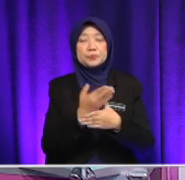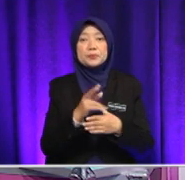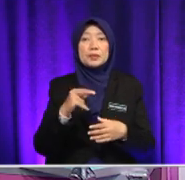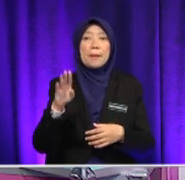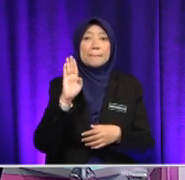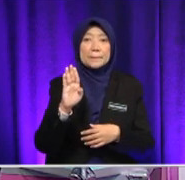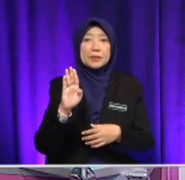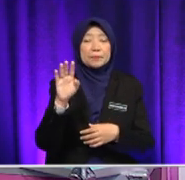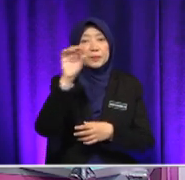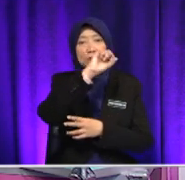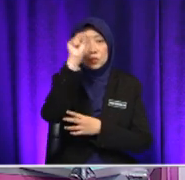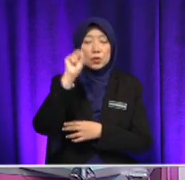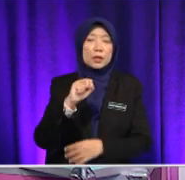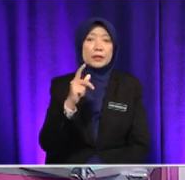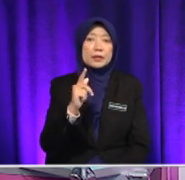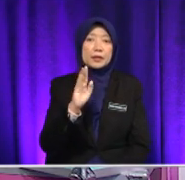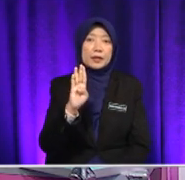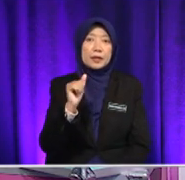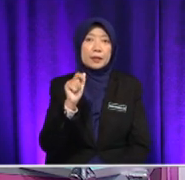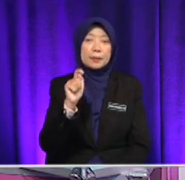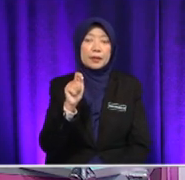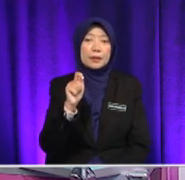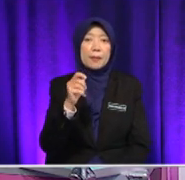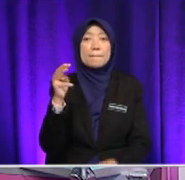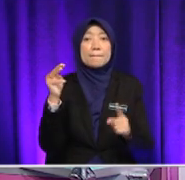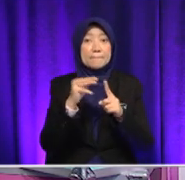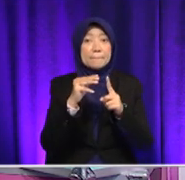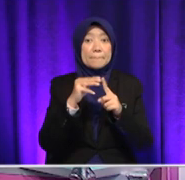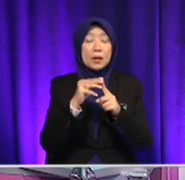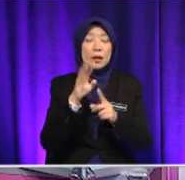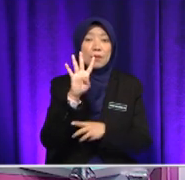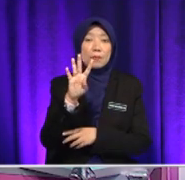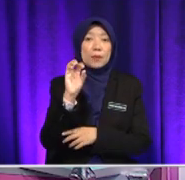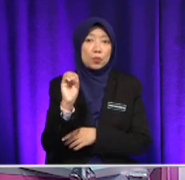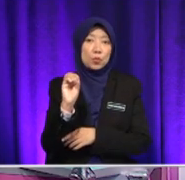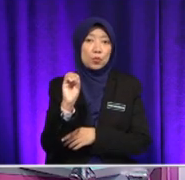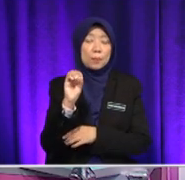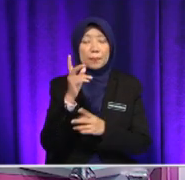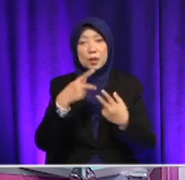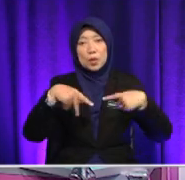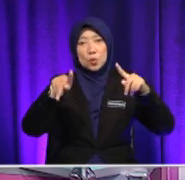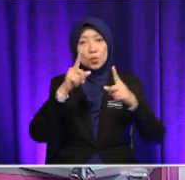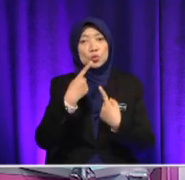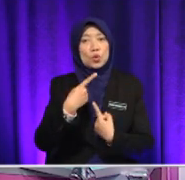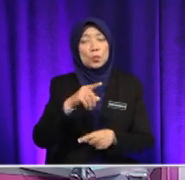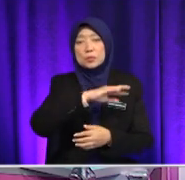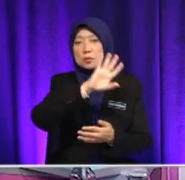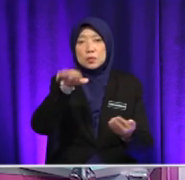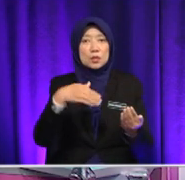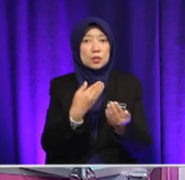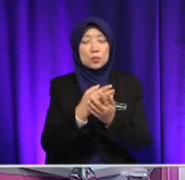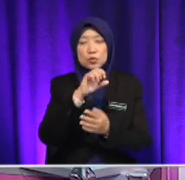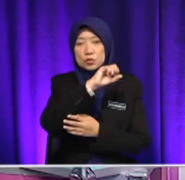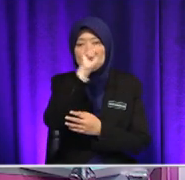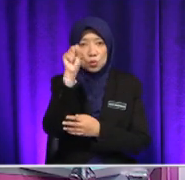soal yang hebat ya Oke ini adalah 40 maka perlu jawab semua soal dan masa yang dikarenakan adalah 75